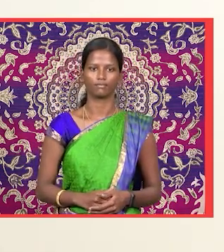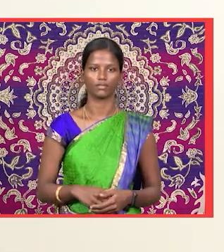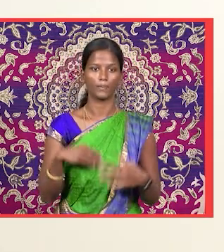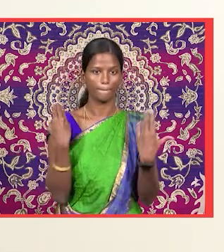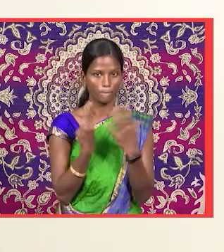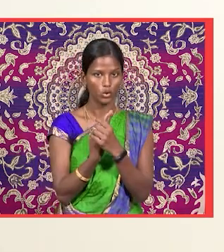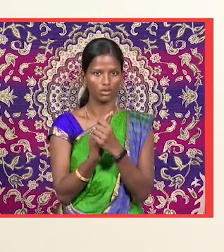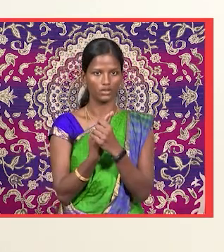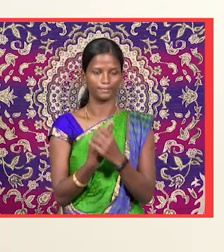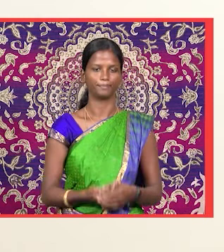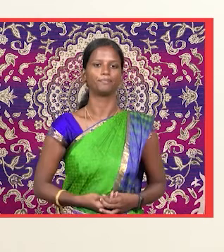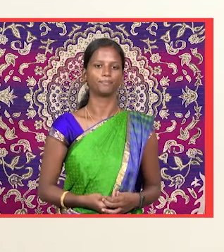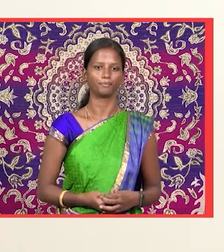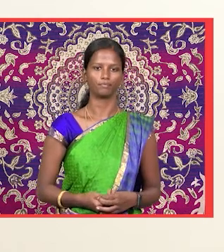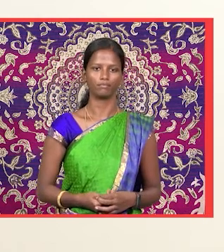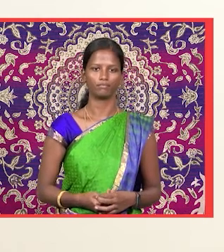பத்திரிகைகளின் எண்ணிக்கை